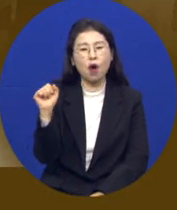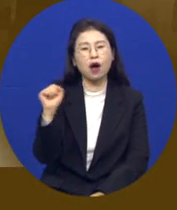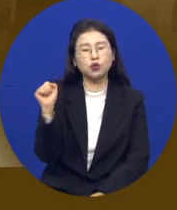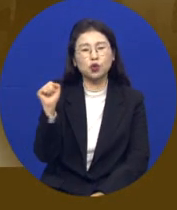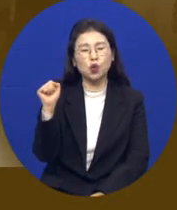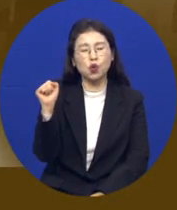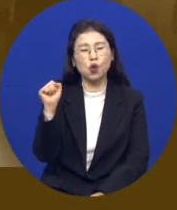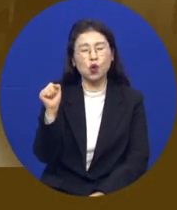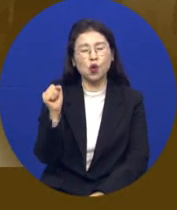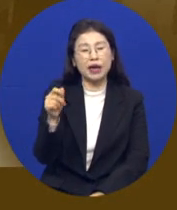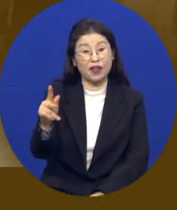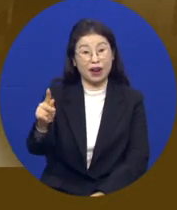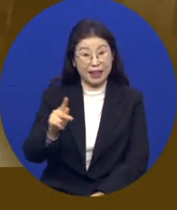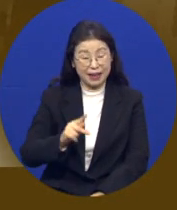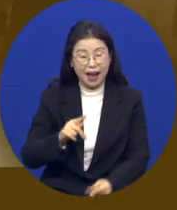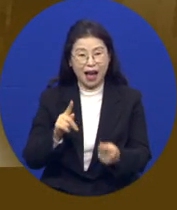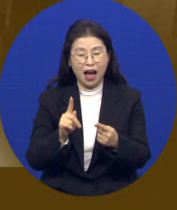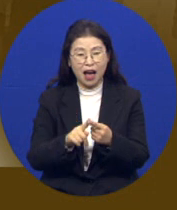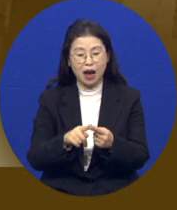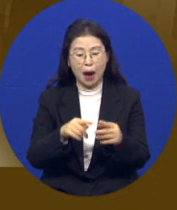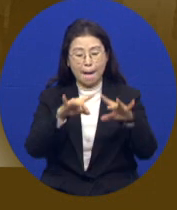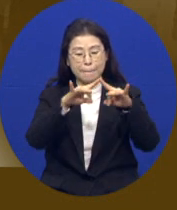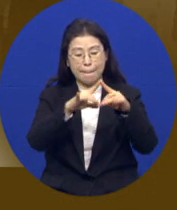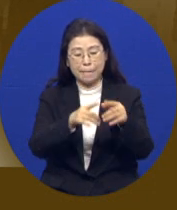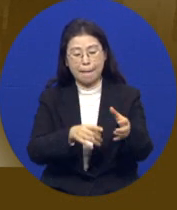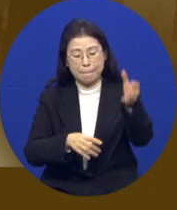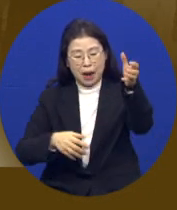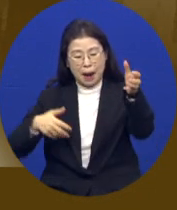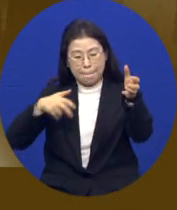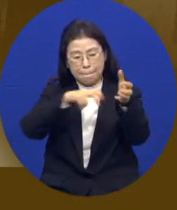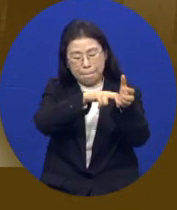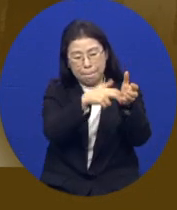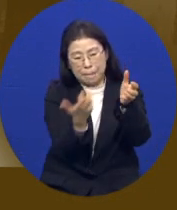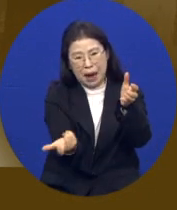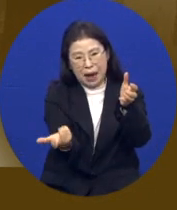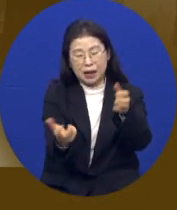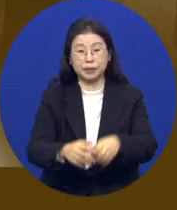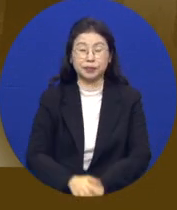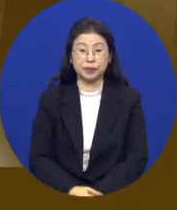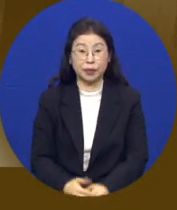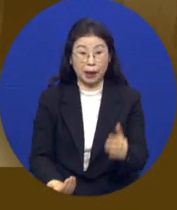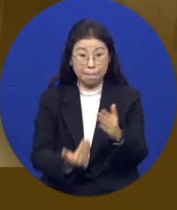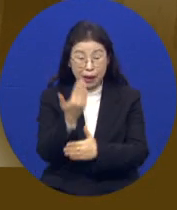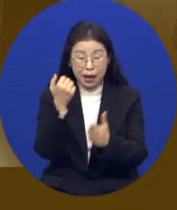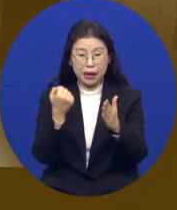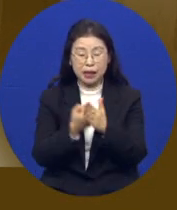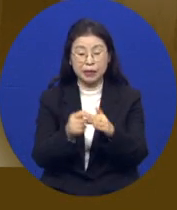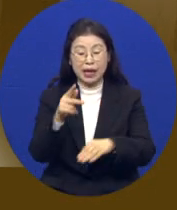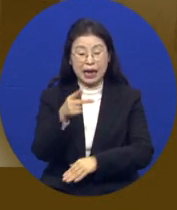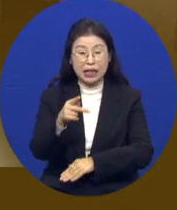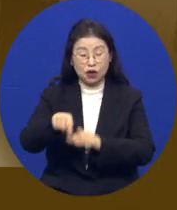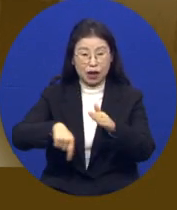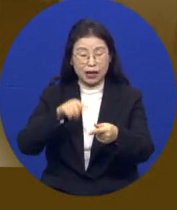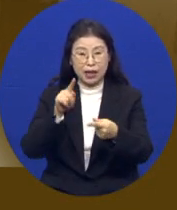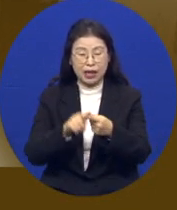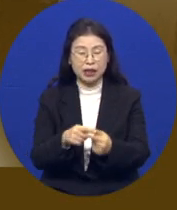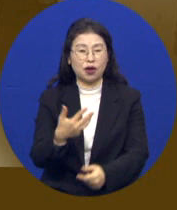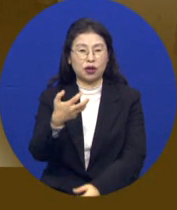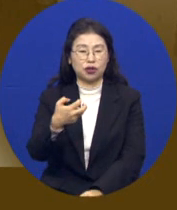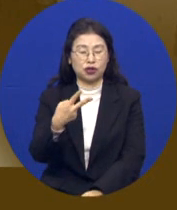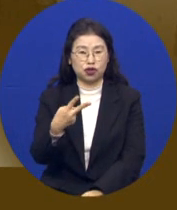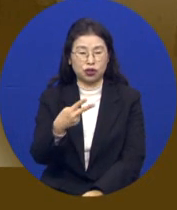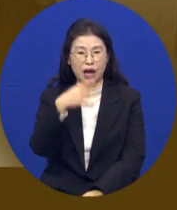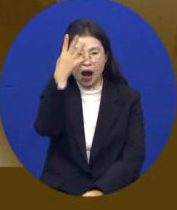몰던 SUV 렌터카가 전신주를 들이받고 뒤집혔습니다이 사고로 렌터카의 타고 있던